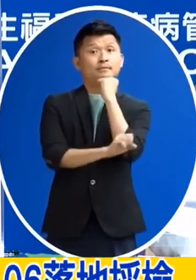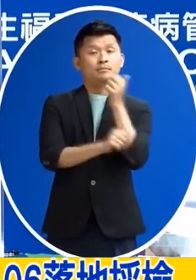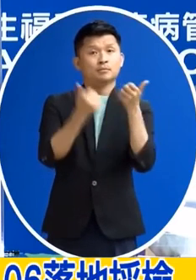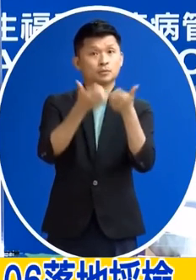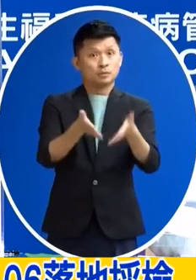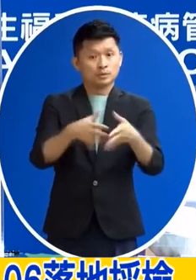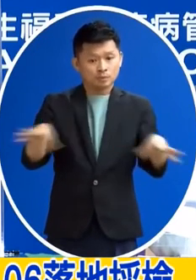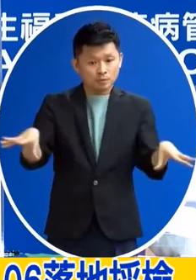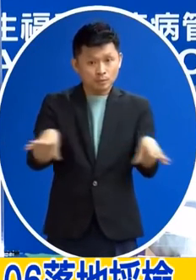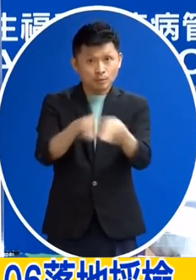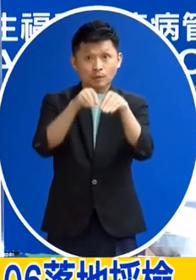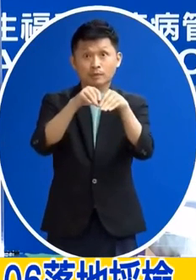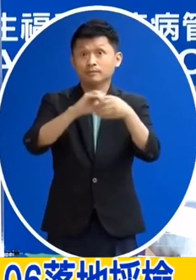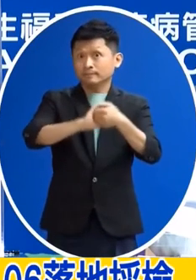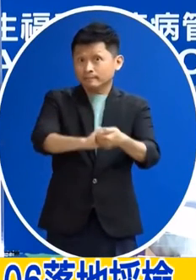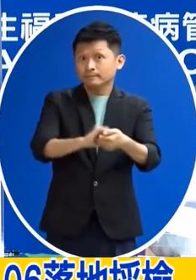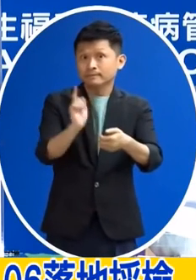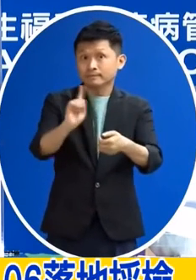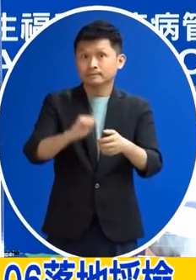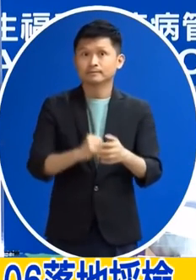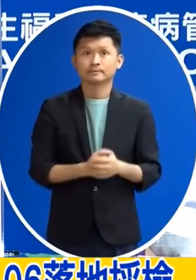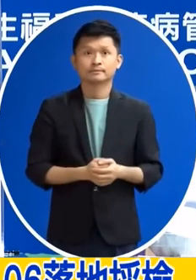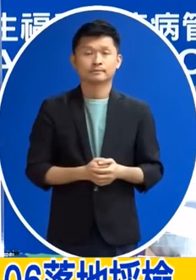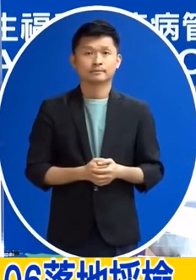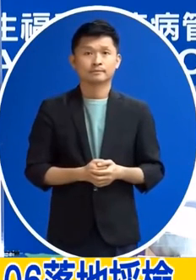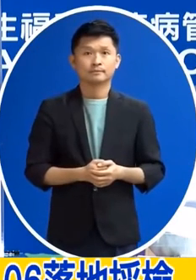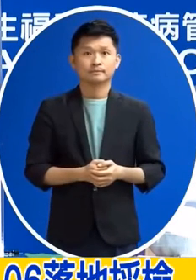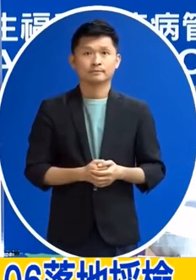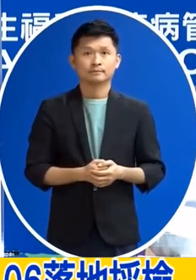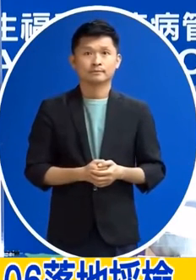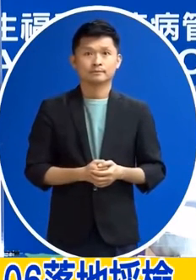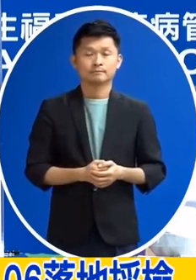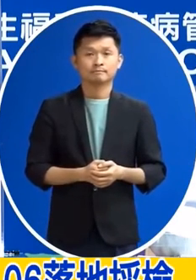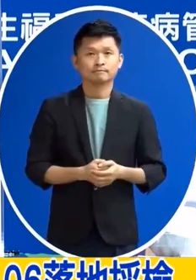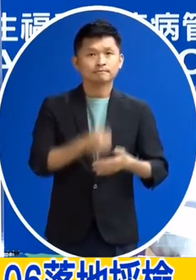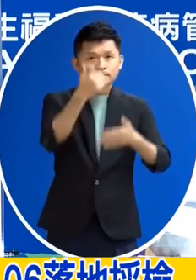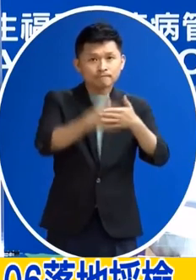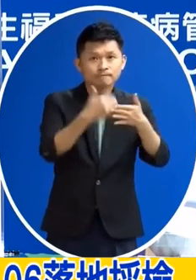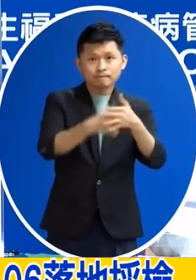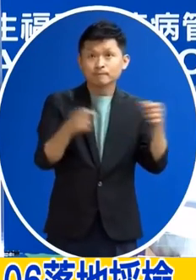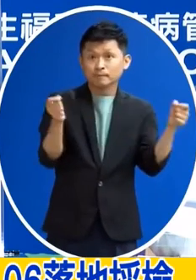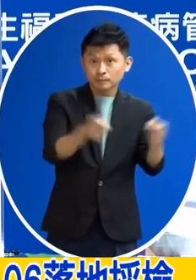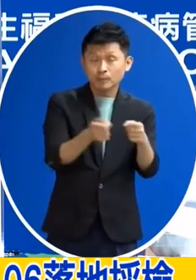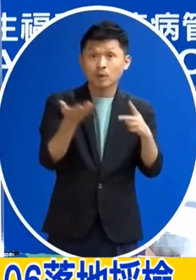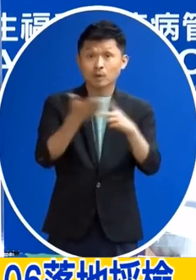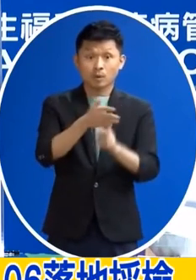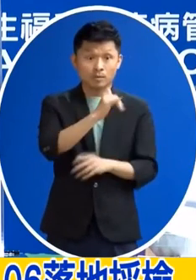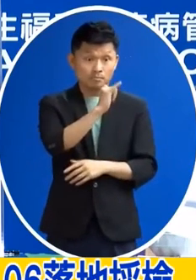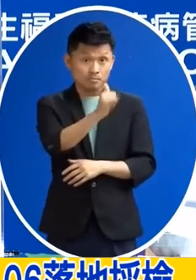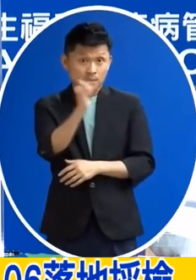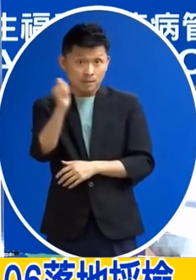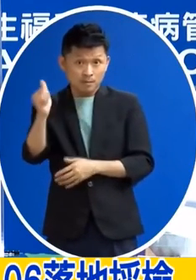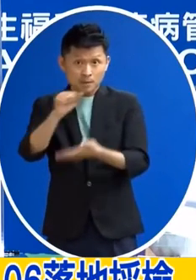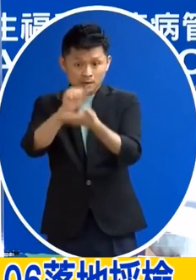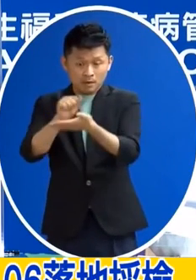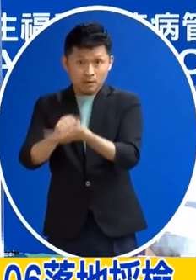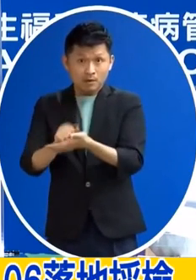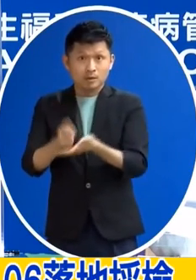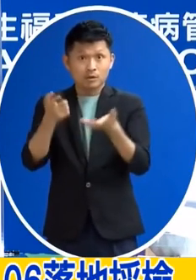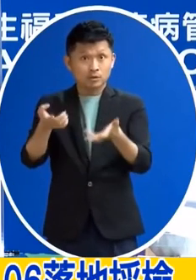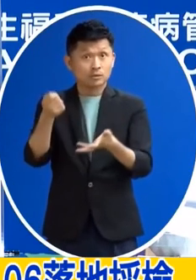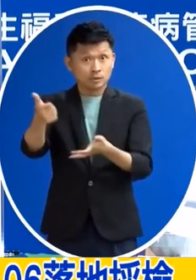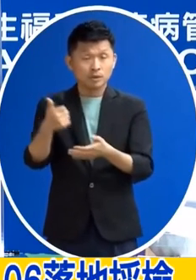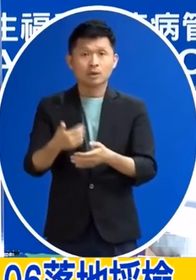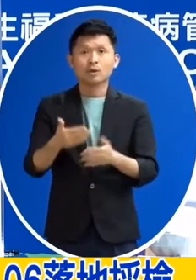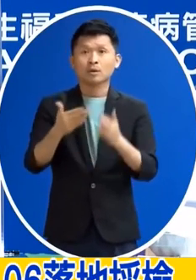结论哈，就对于我们要做这个哈简化或是重点的疫调。或者就是说把居